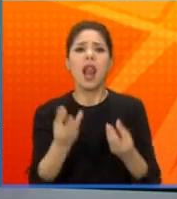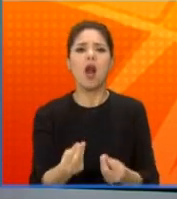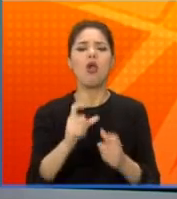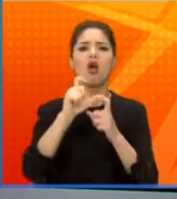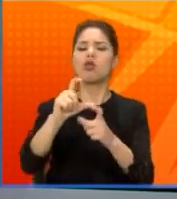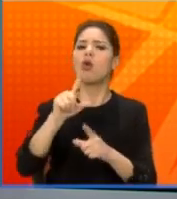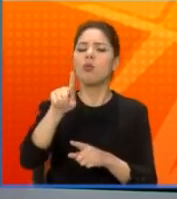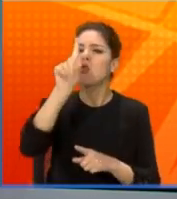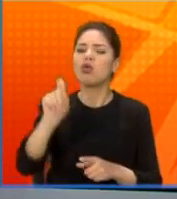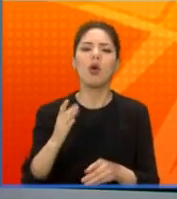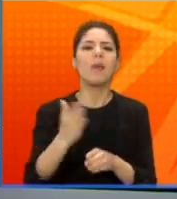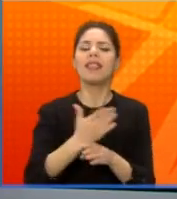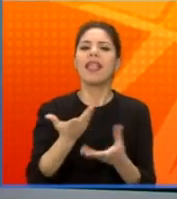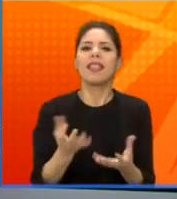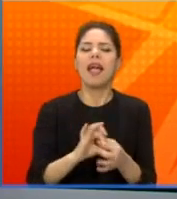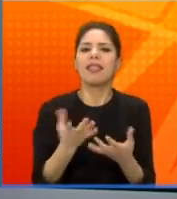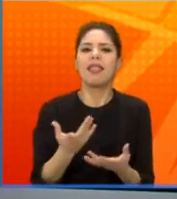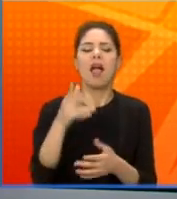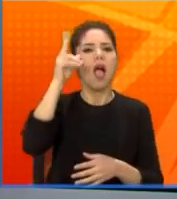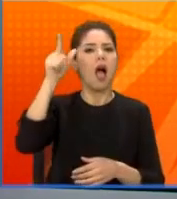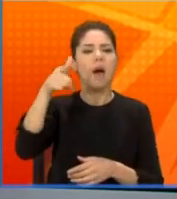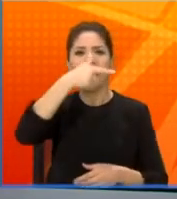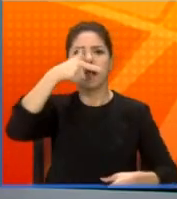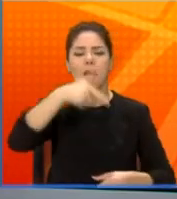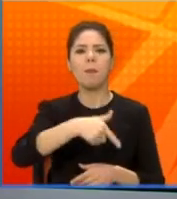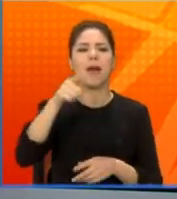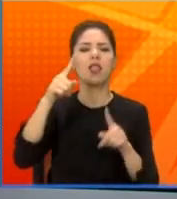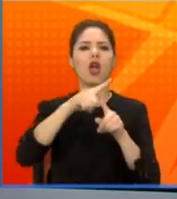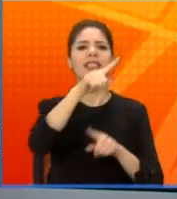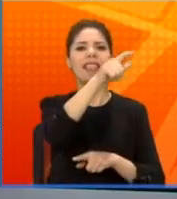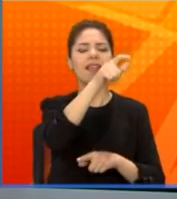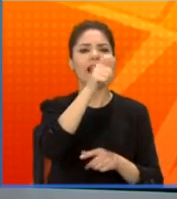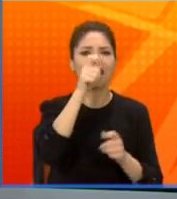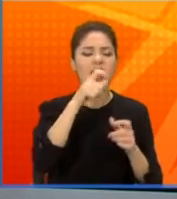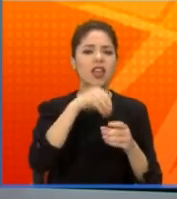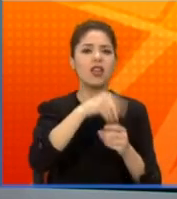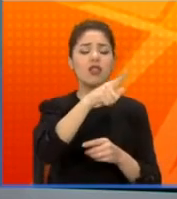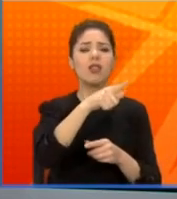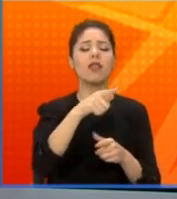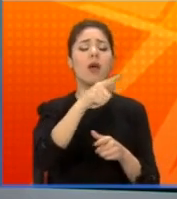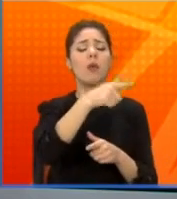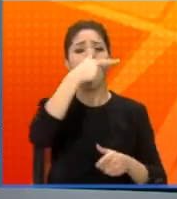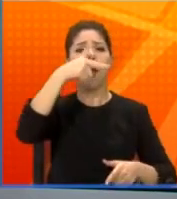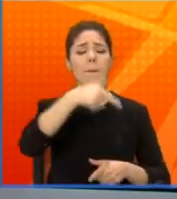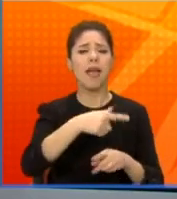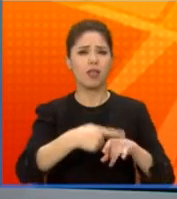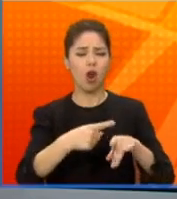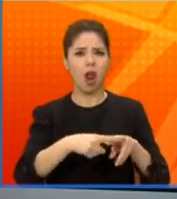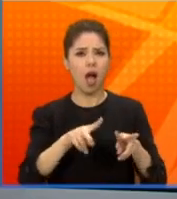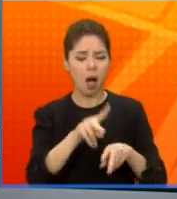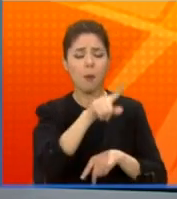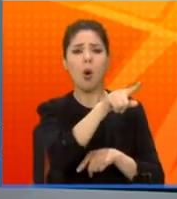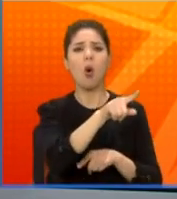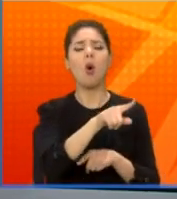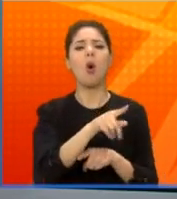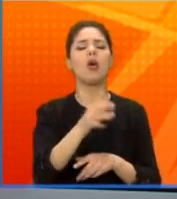sorulma nedeni bambaşka. Amerika'nın petrol başkenti Texas'ta ham petrolün varil fiyatı $0 altına indi.